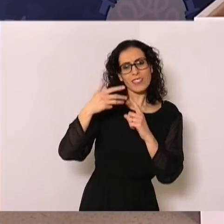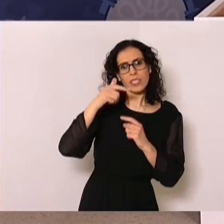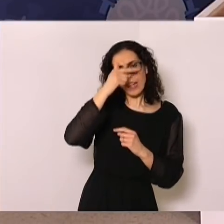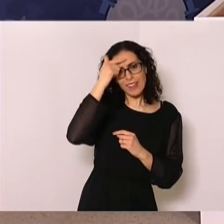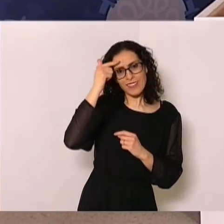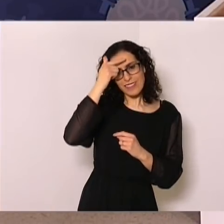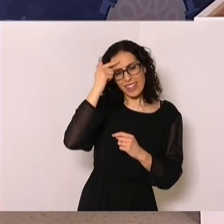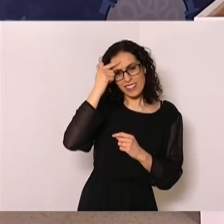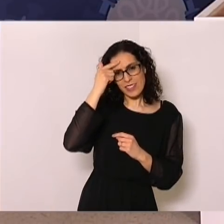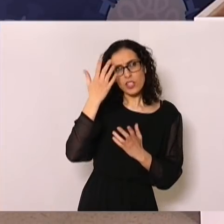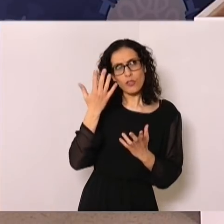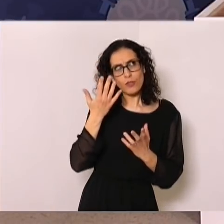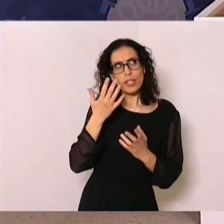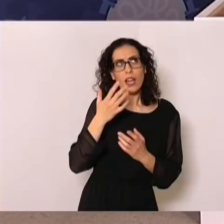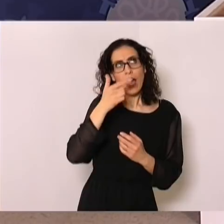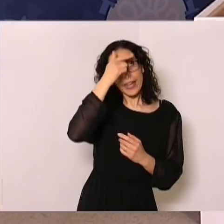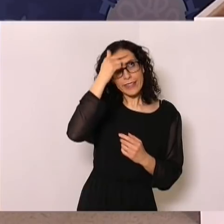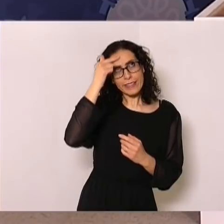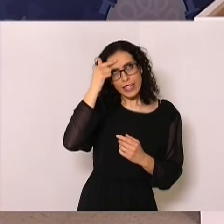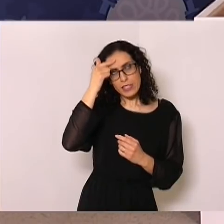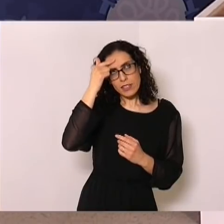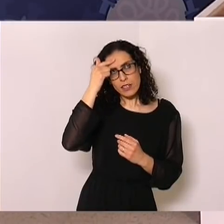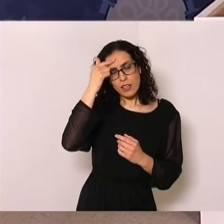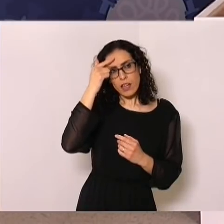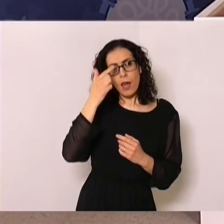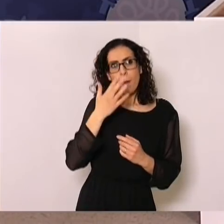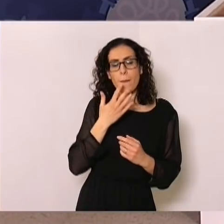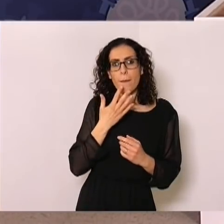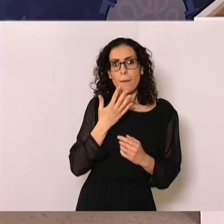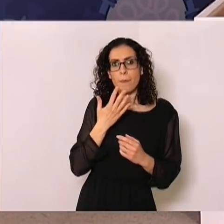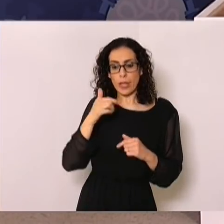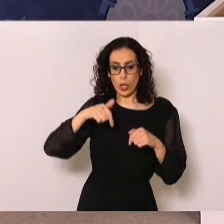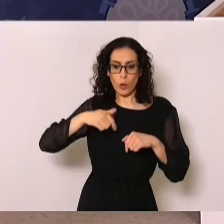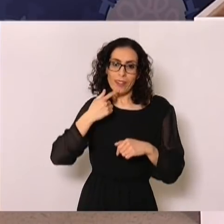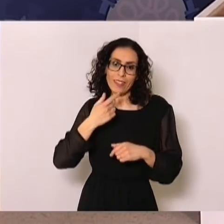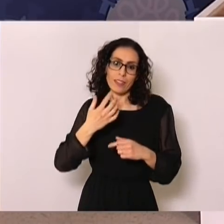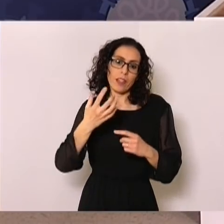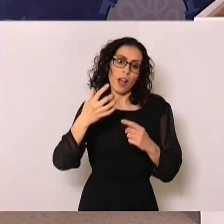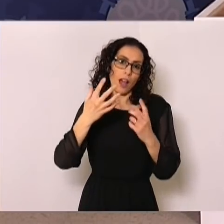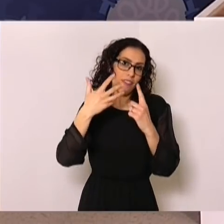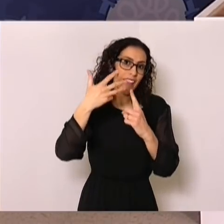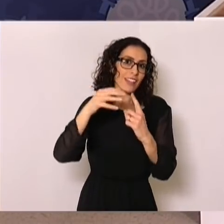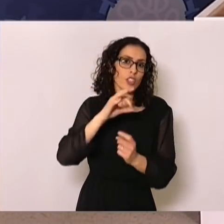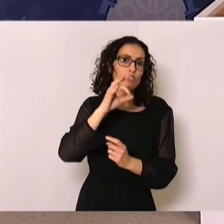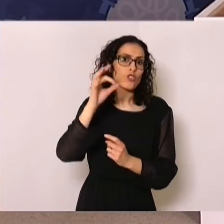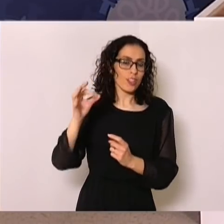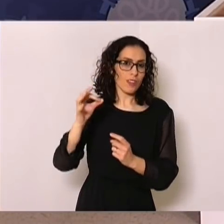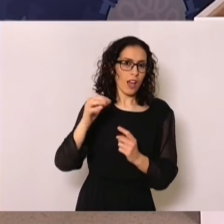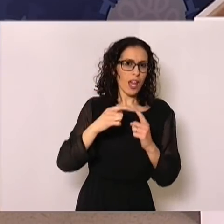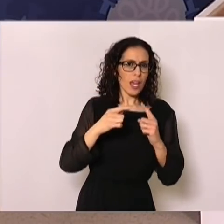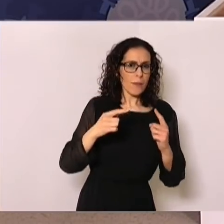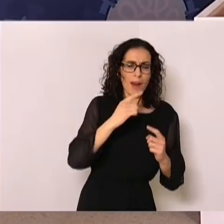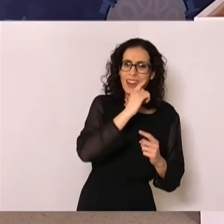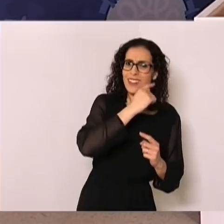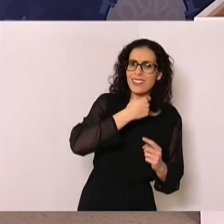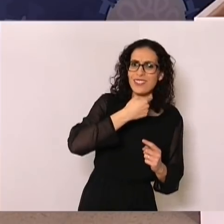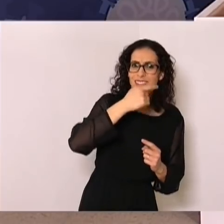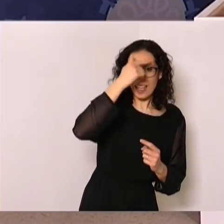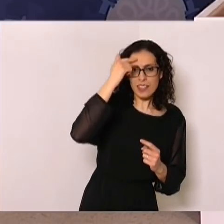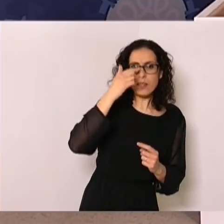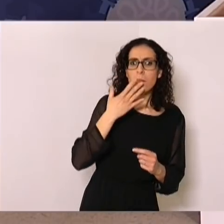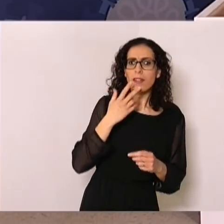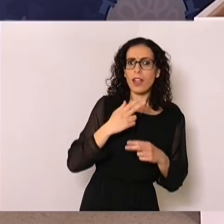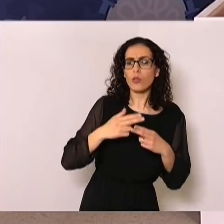ġifieri bħala testijiet aħna qegħdin nirċievu l-aġġornamenti ta' testijiet li pereżempju saru l-bieraħ jew huma testijiet li saru u